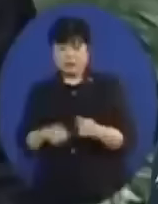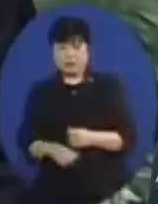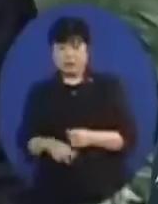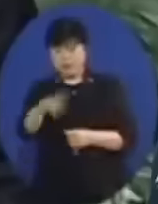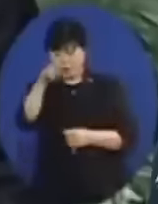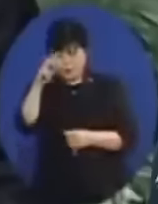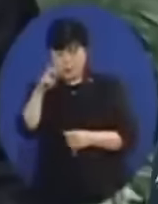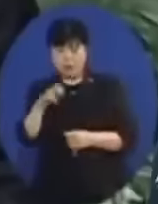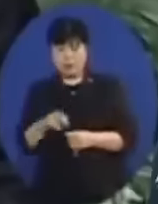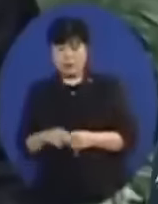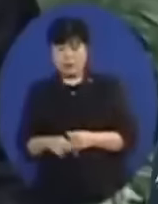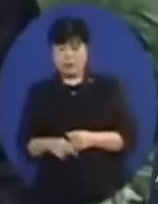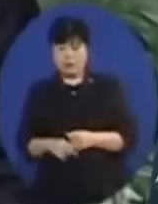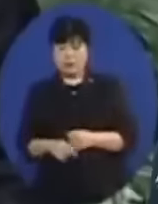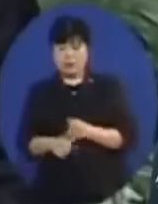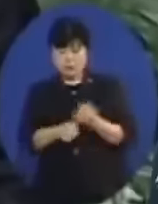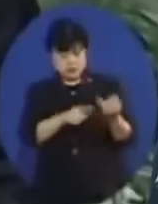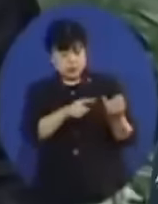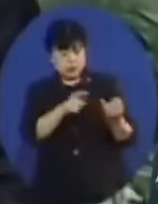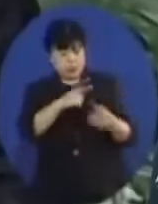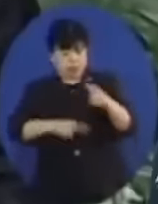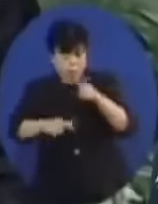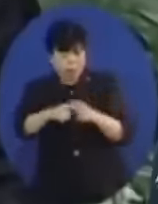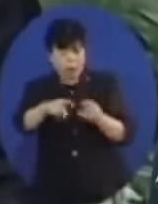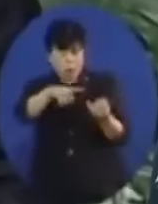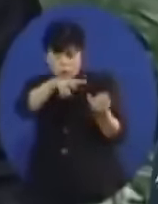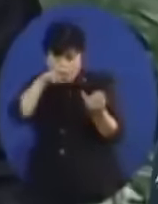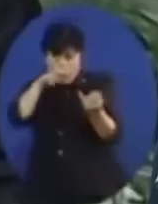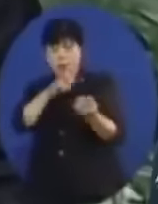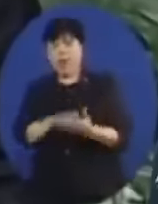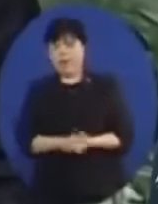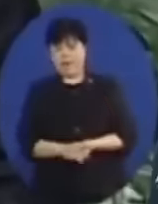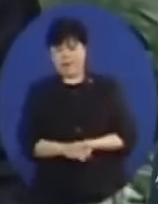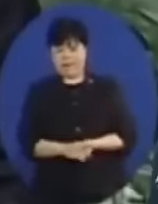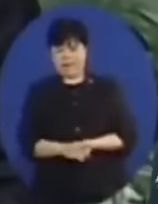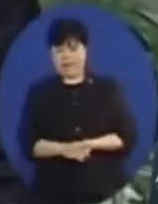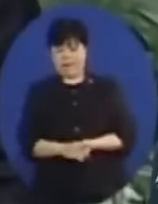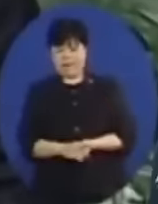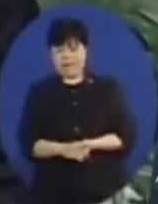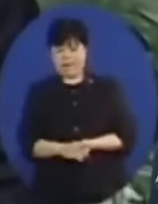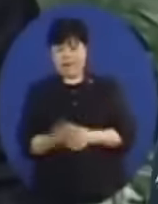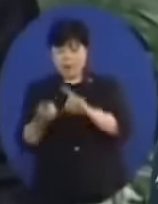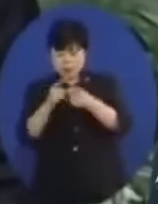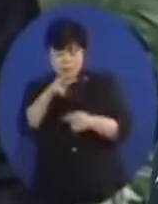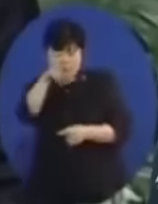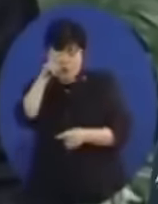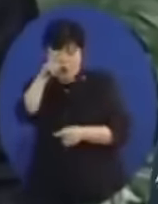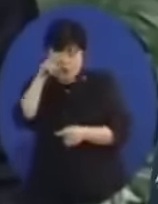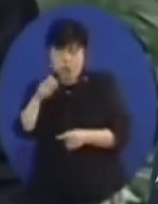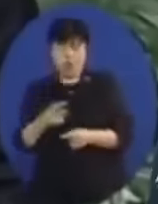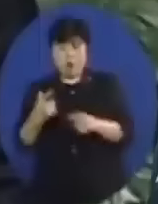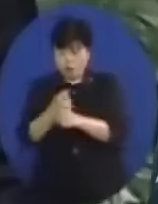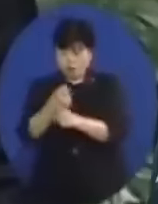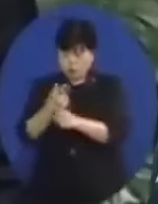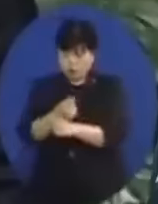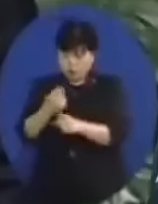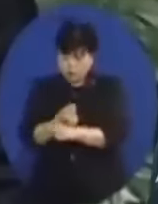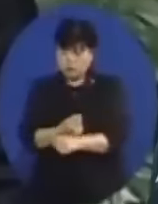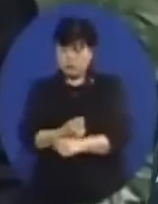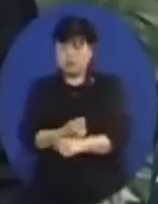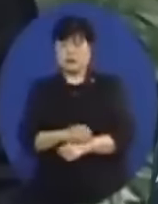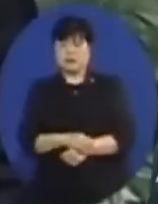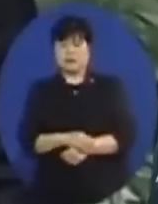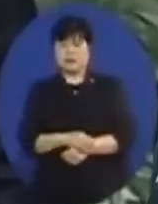그것을 미워하면 남편은 그보다 군인을 세우기 위해서 아내를 더 미워하고, 더 미워하면 원수